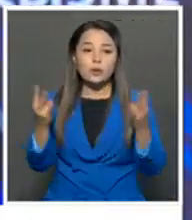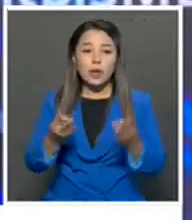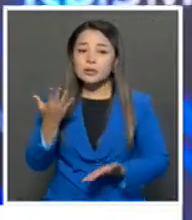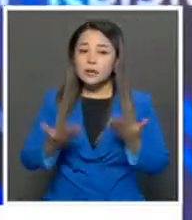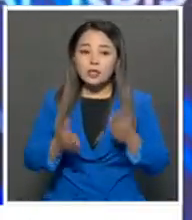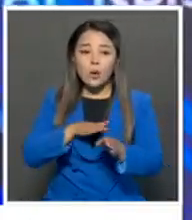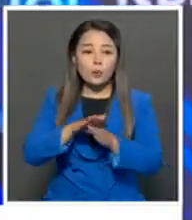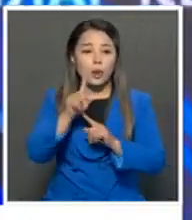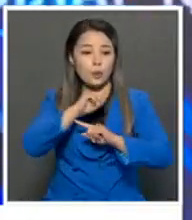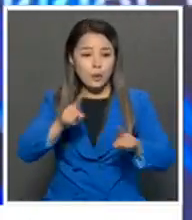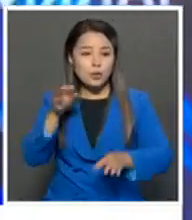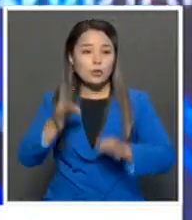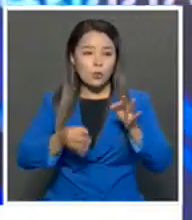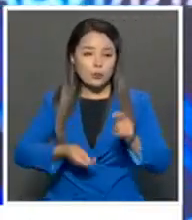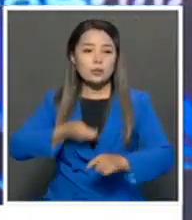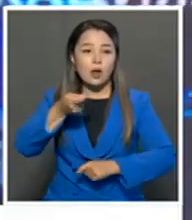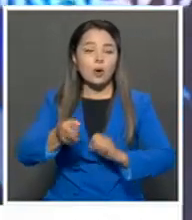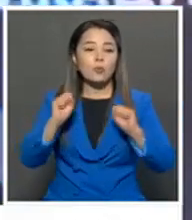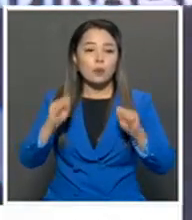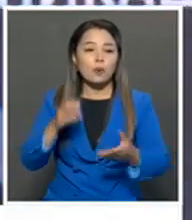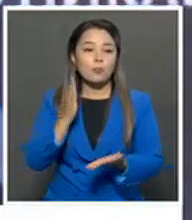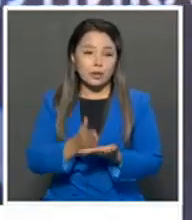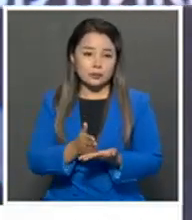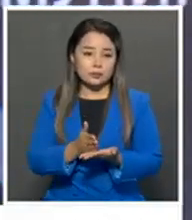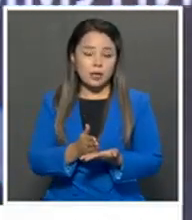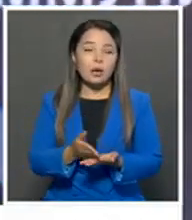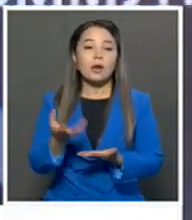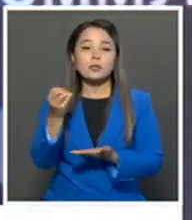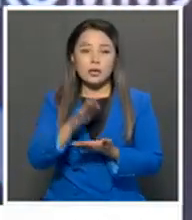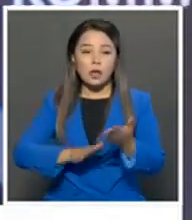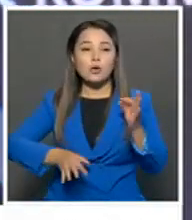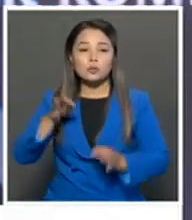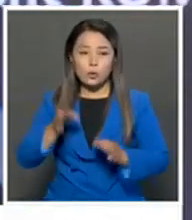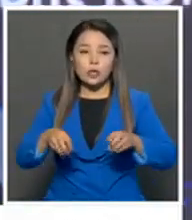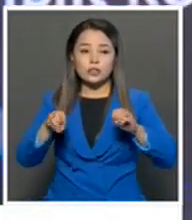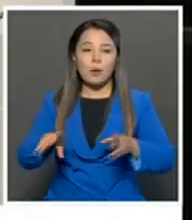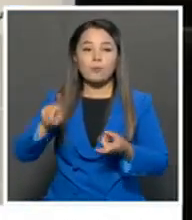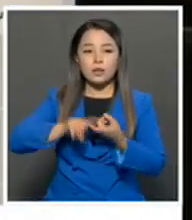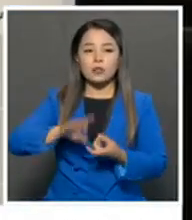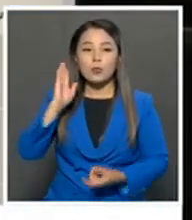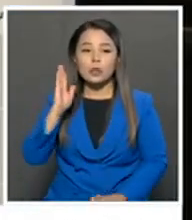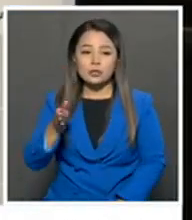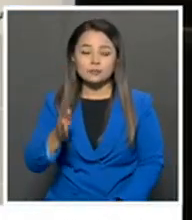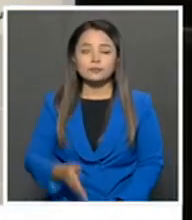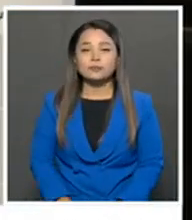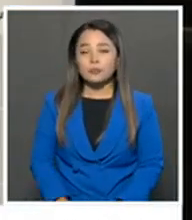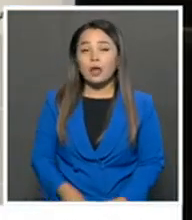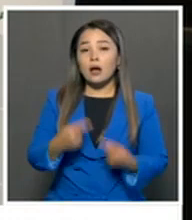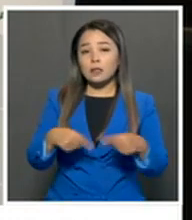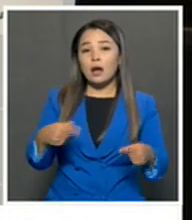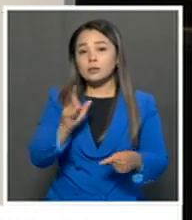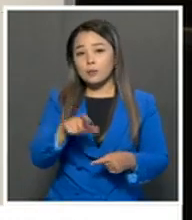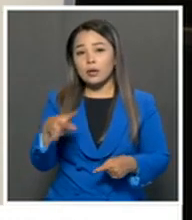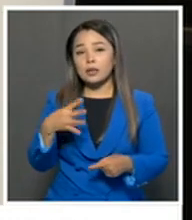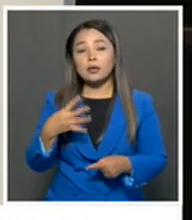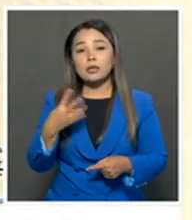орындамаса, әрине сотқа да жүгінуге мүмкіндігі бар. Енді ары қарай соттың шешіміне байланысты болады. Ал кей азаматтарға